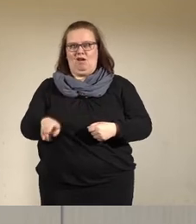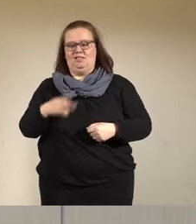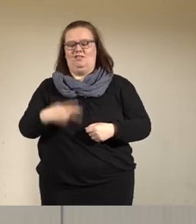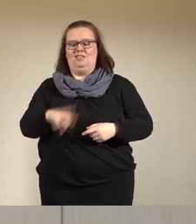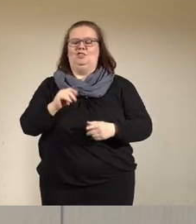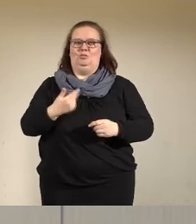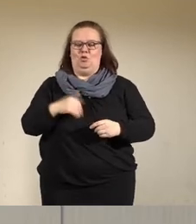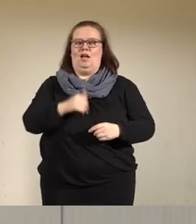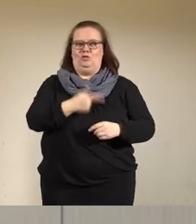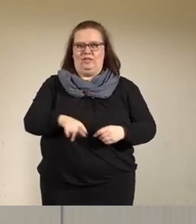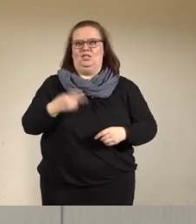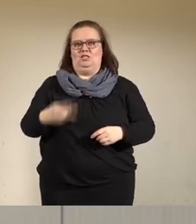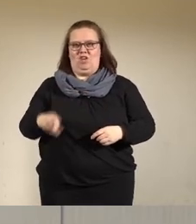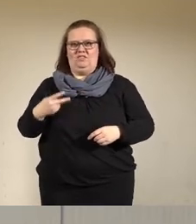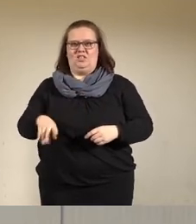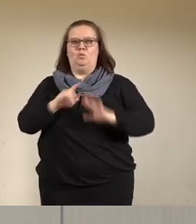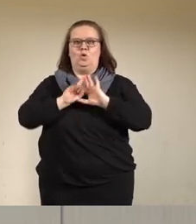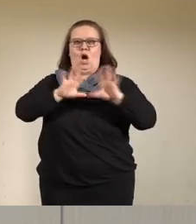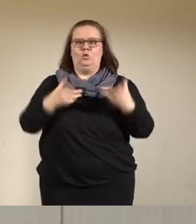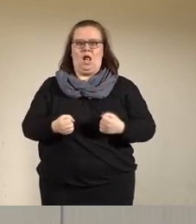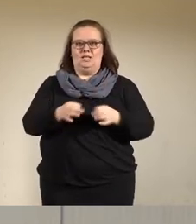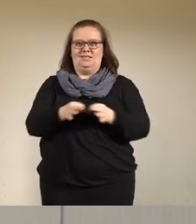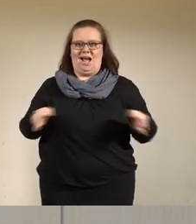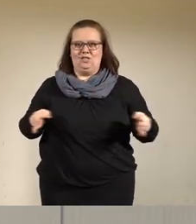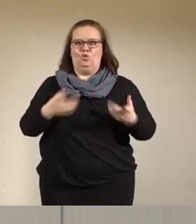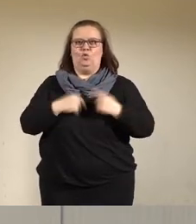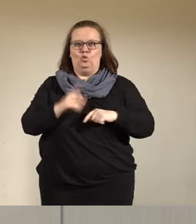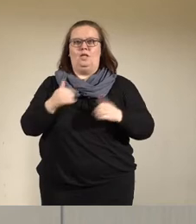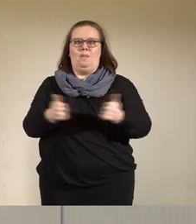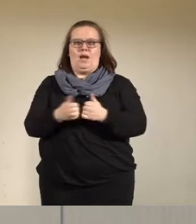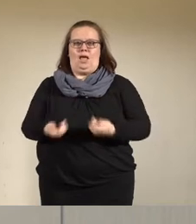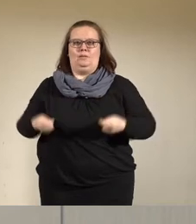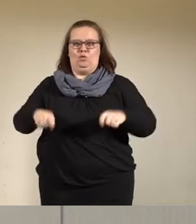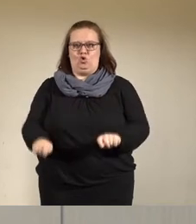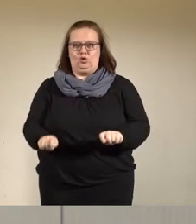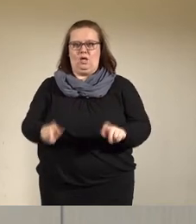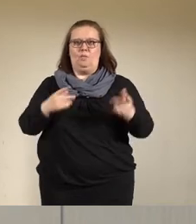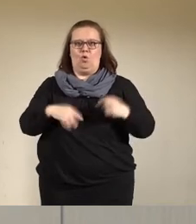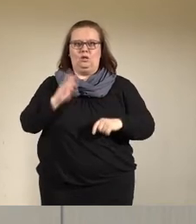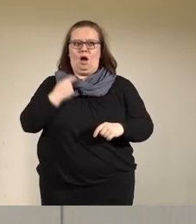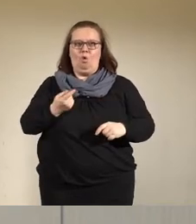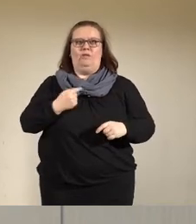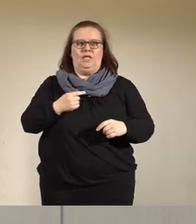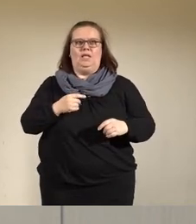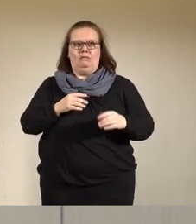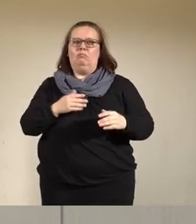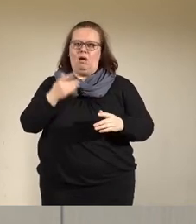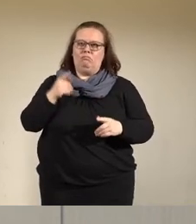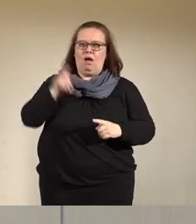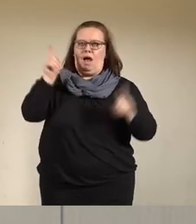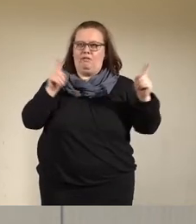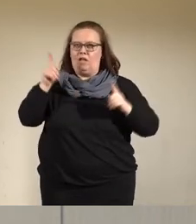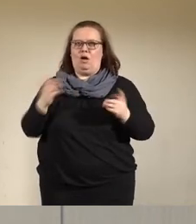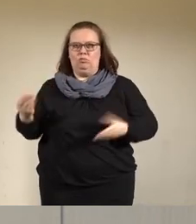2021-22 müsste es heißen, wird nach Maßgabe der Haushaltssatzung und der Begleitbeschlüsse abgeholfen. Im Übrigen werden die Einwände zur Kenntnis genommen. Da haben wir genau